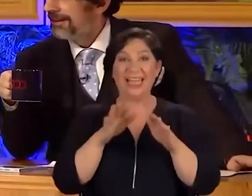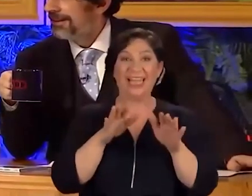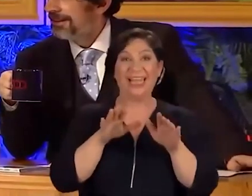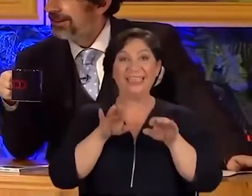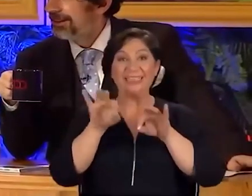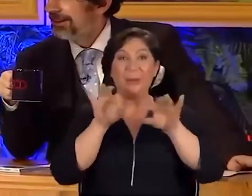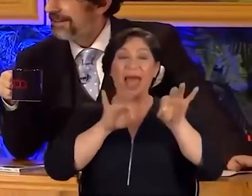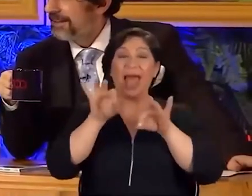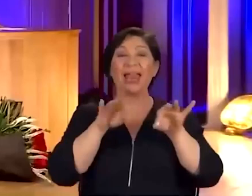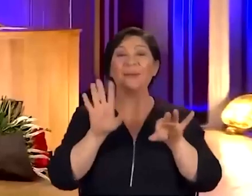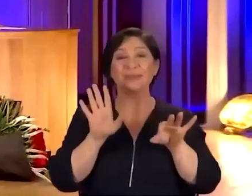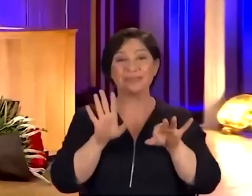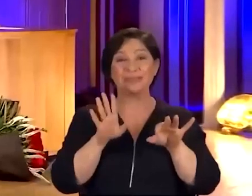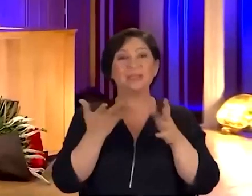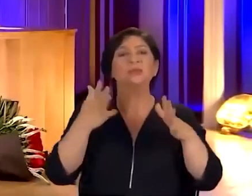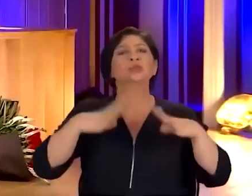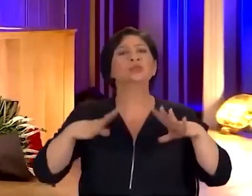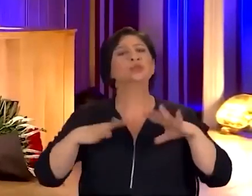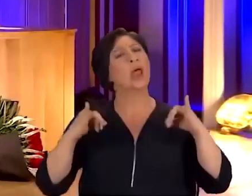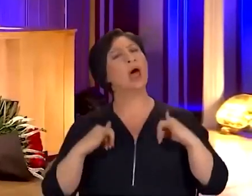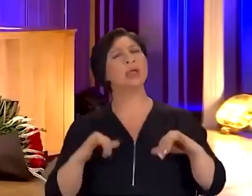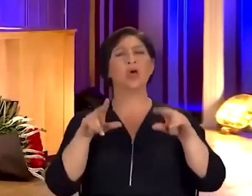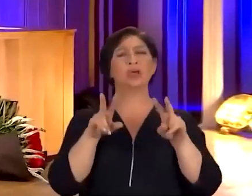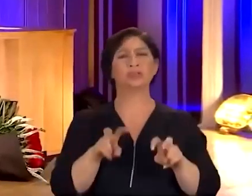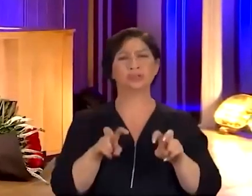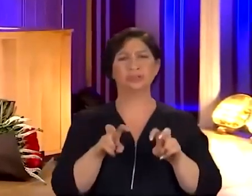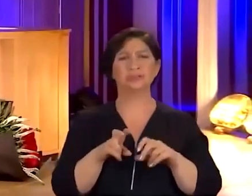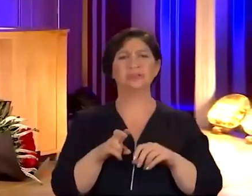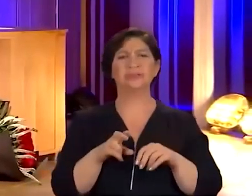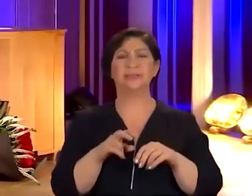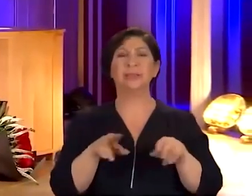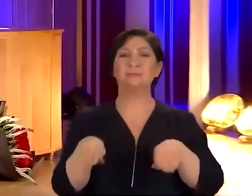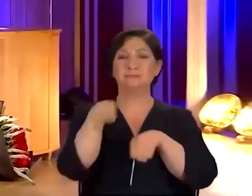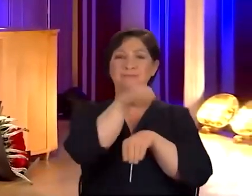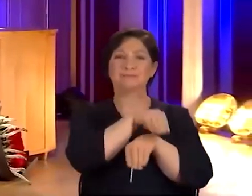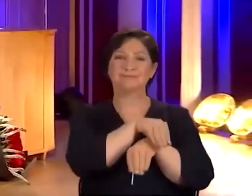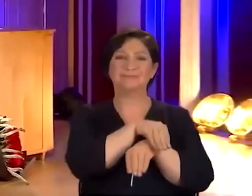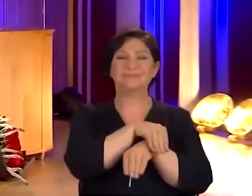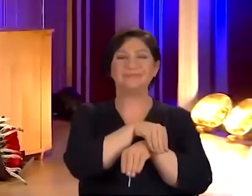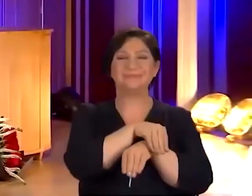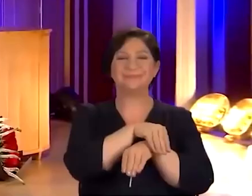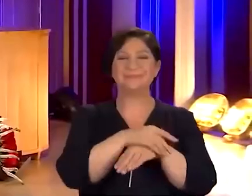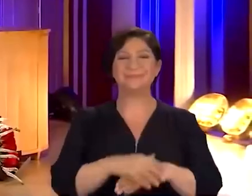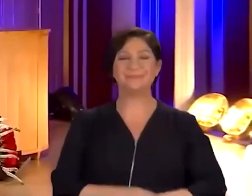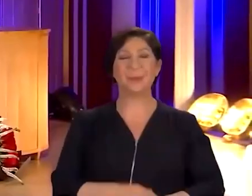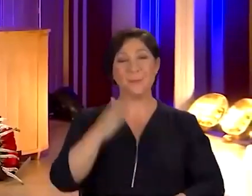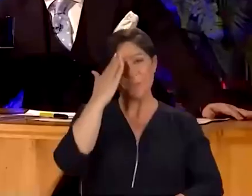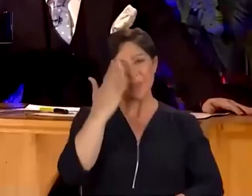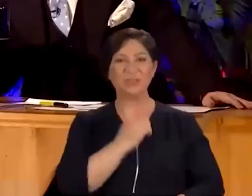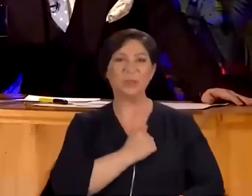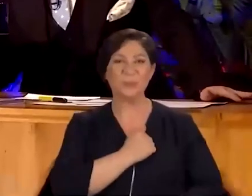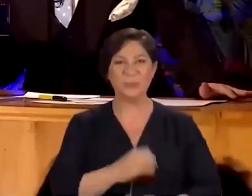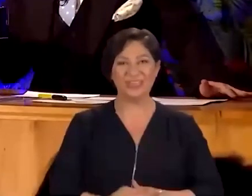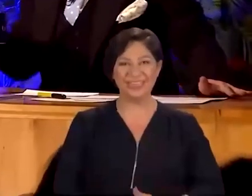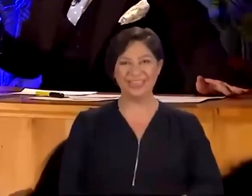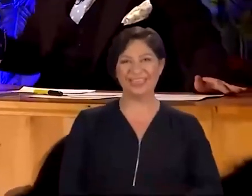açılar ayarlamamış. Nasıl arzu ederseniz. Bak, şöyle yapacağım ben hemen. Peki. Şöyle. Evet. Merhaba